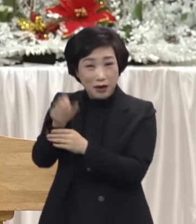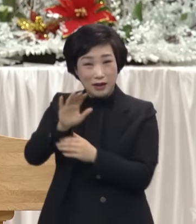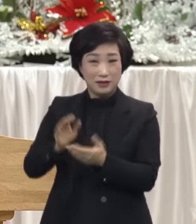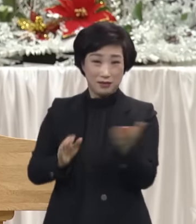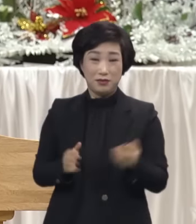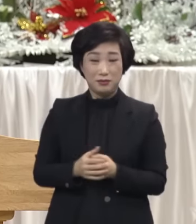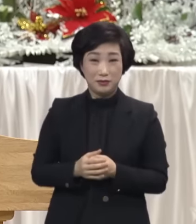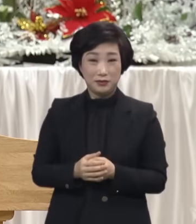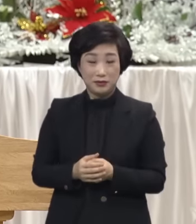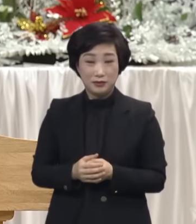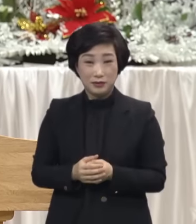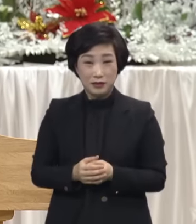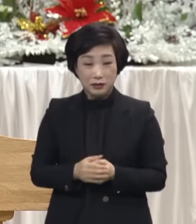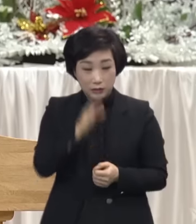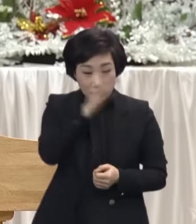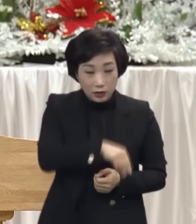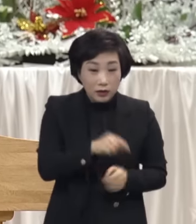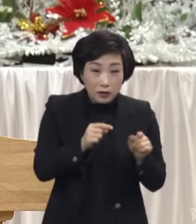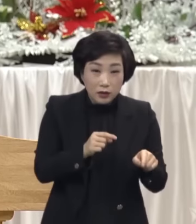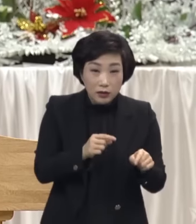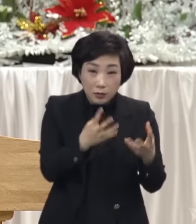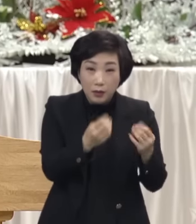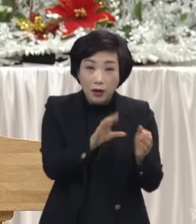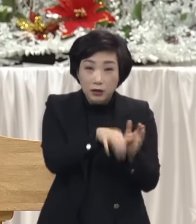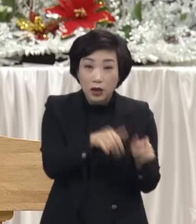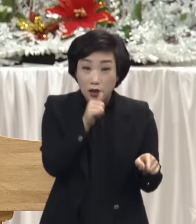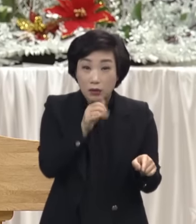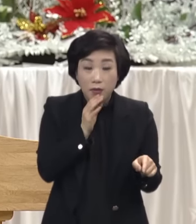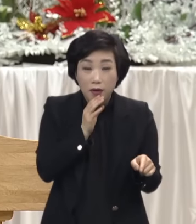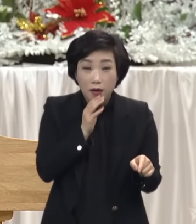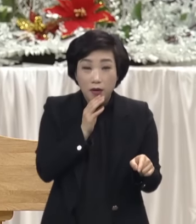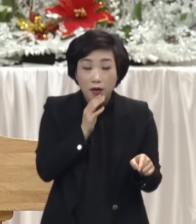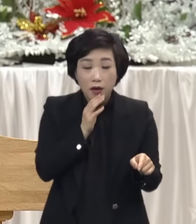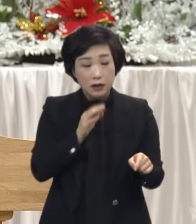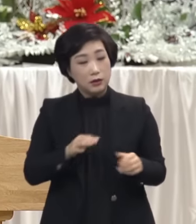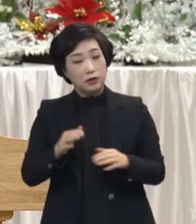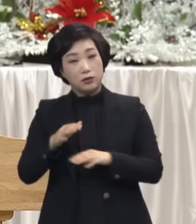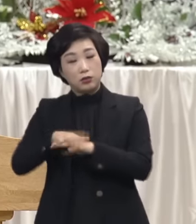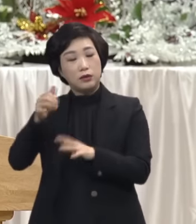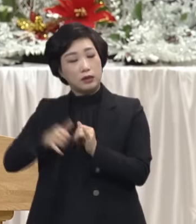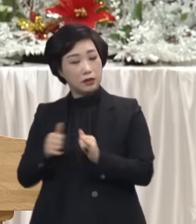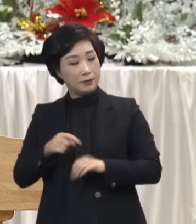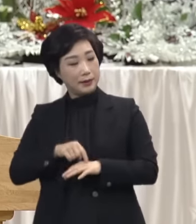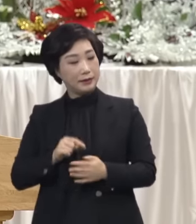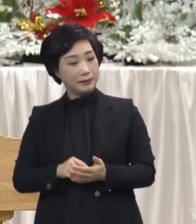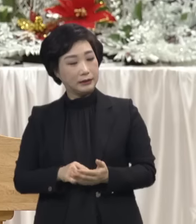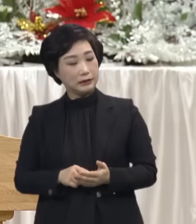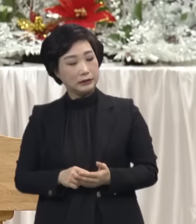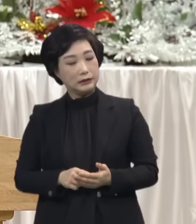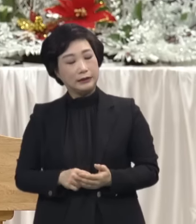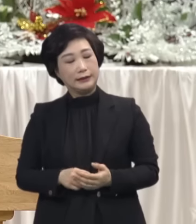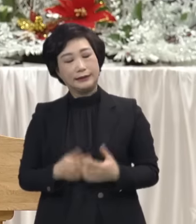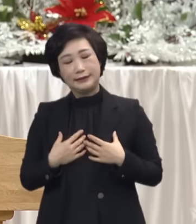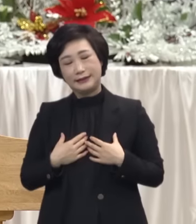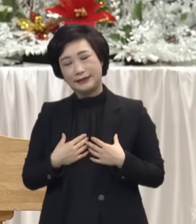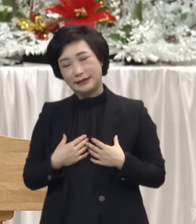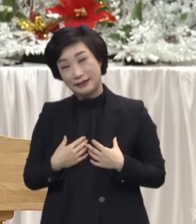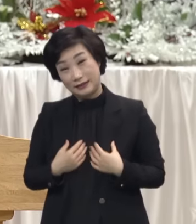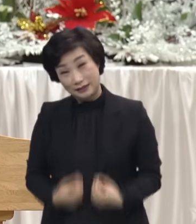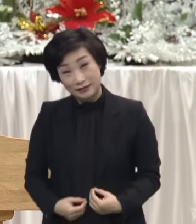아니고 쭉쭉이가 많을 때는 농부가 참 심하리가